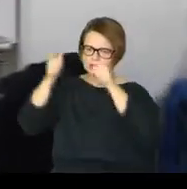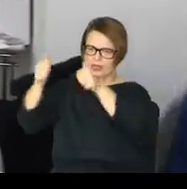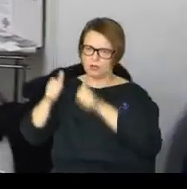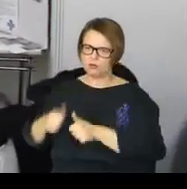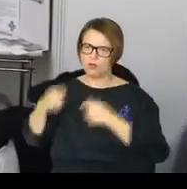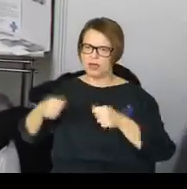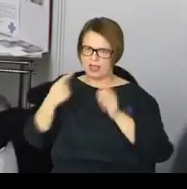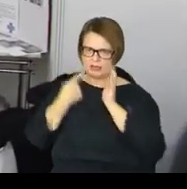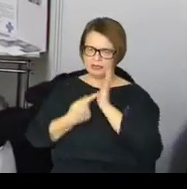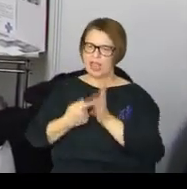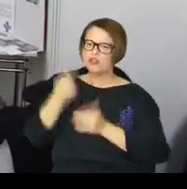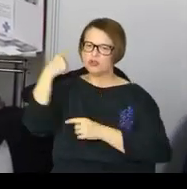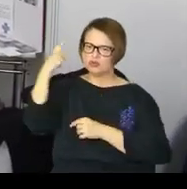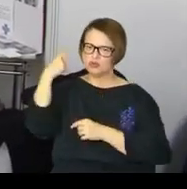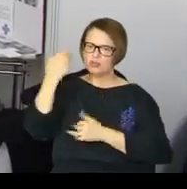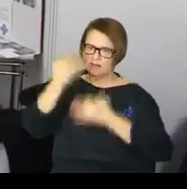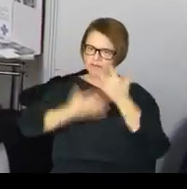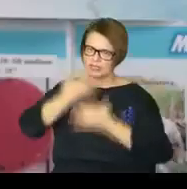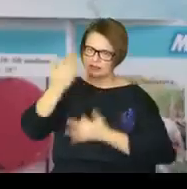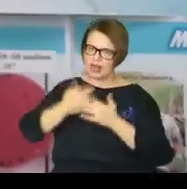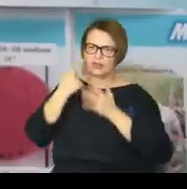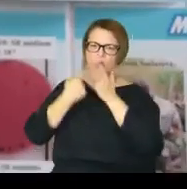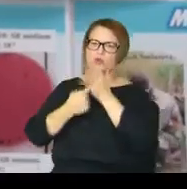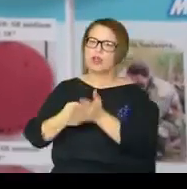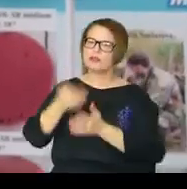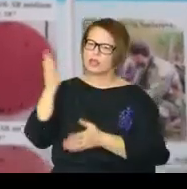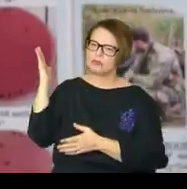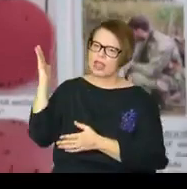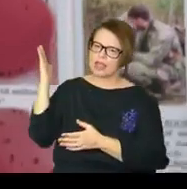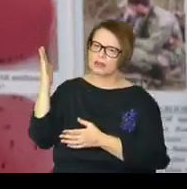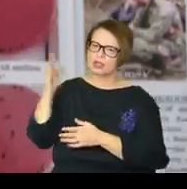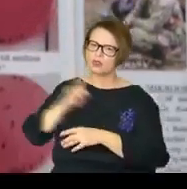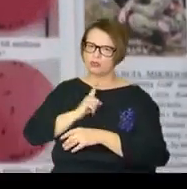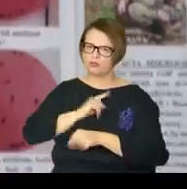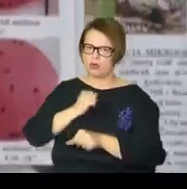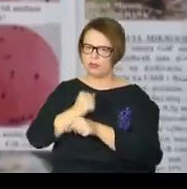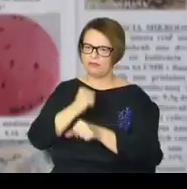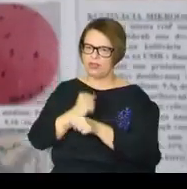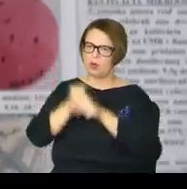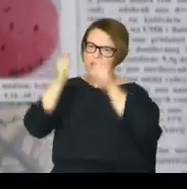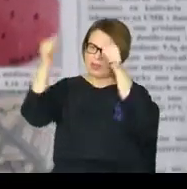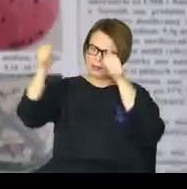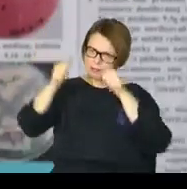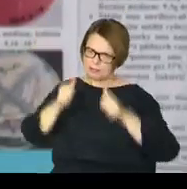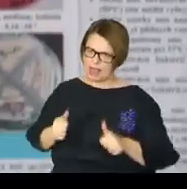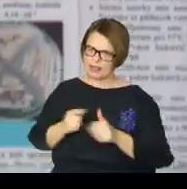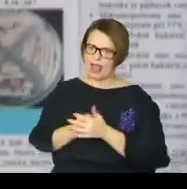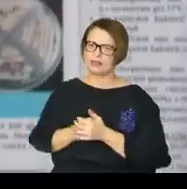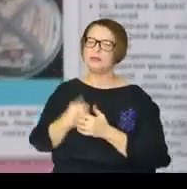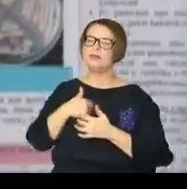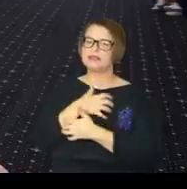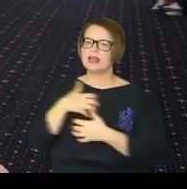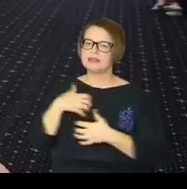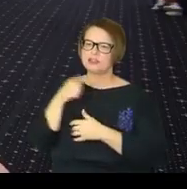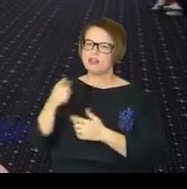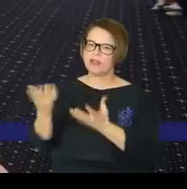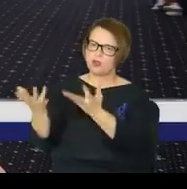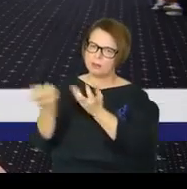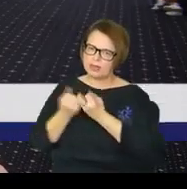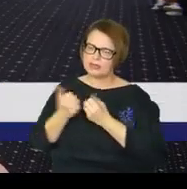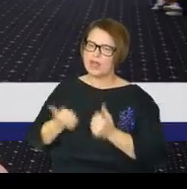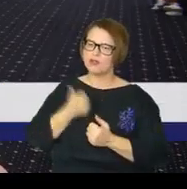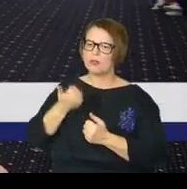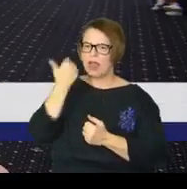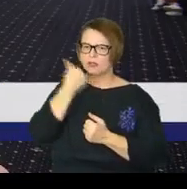prezentáciou. Študenti výsledky svojich bádaní prezentujú takýmito vlastnoručne vyrobenými plagátmi. My sa snažíme týmto spôsobom pritiahnuť mladých